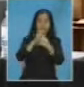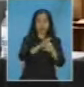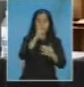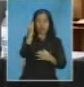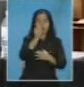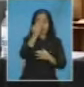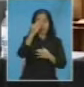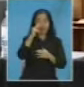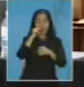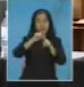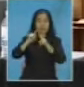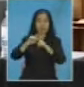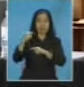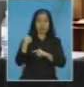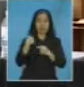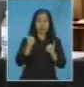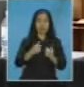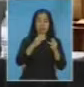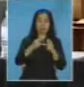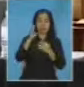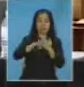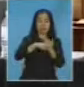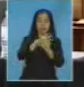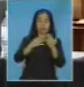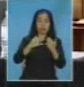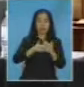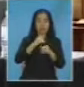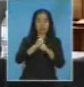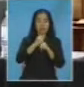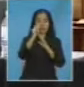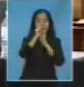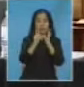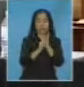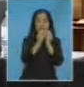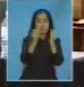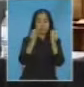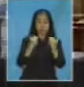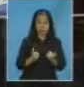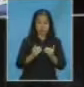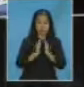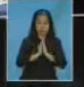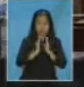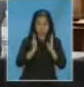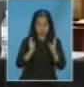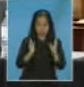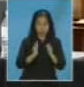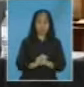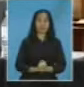นี่คือมิติใหม่ในการเขียนแนวนโยบายพื้นฐานแห่งรัฐในร่างรัฐธรรมนูญฉบับนี้ค่ะขอบคุณเดี๋ยวขอ